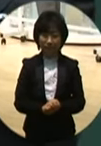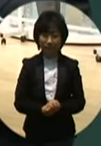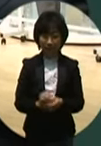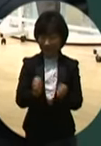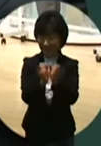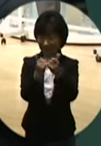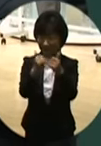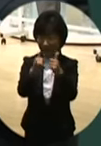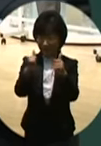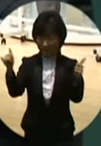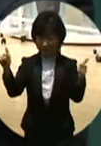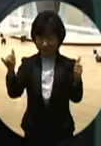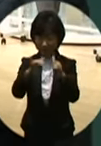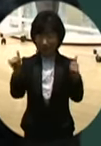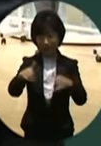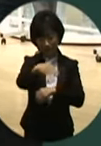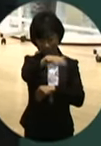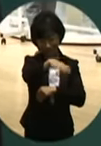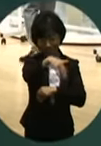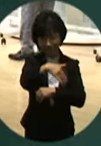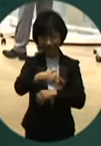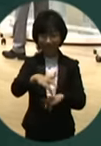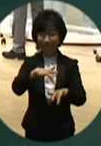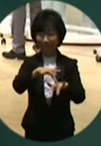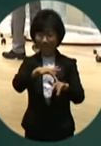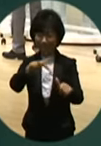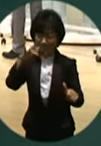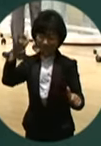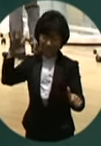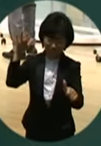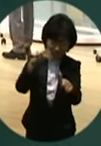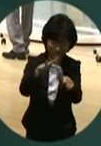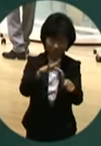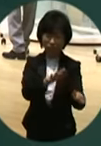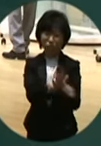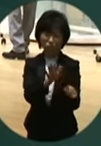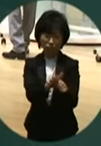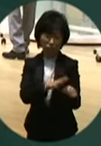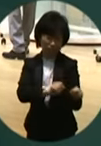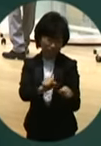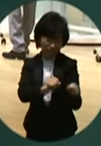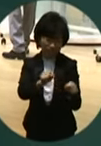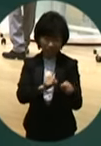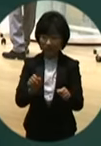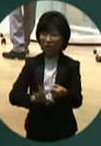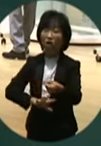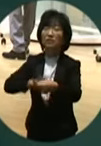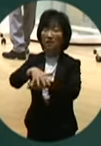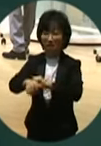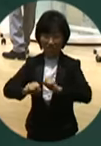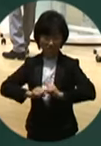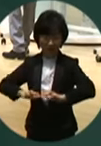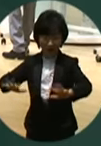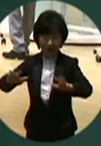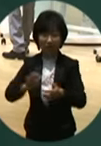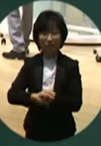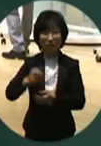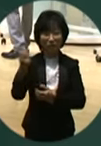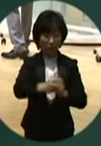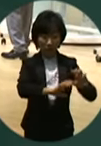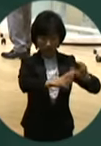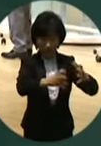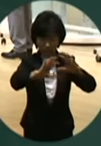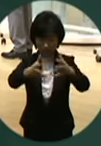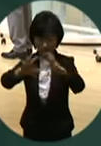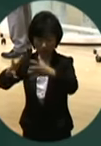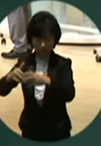문화로. The problem of demon possession that people are facing right now, this became a culture of the world. 각 나라에 만들어난 문화들이 거의